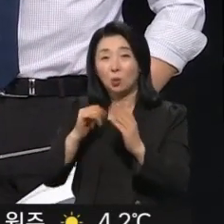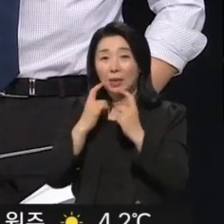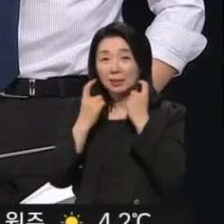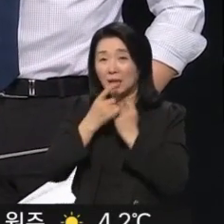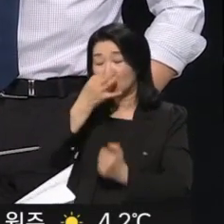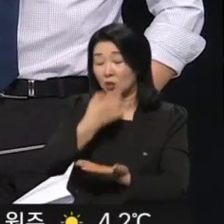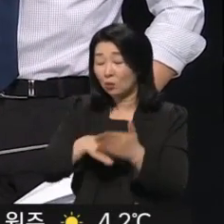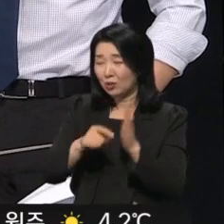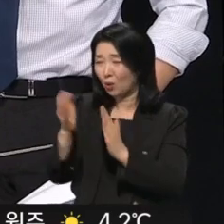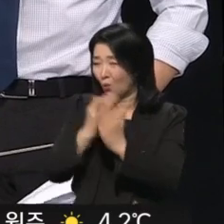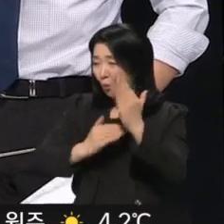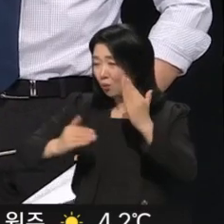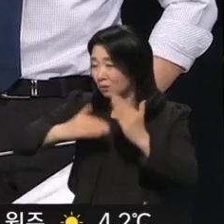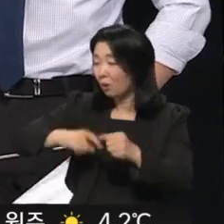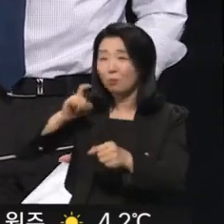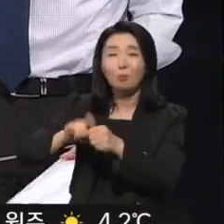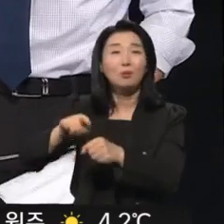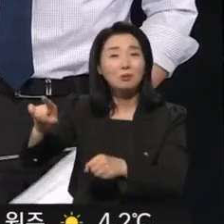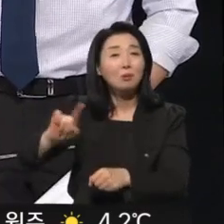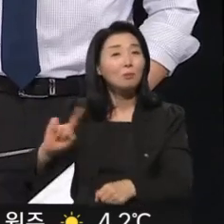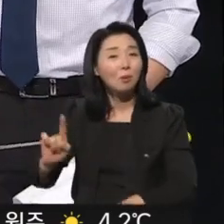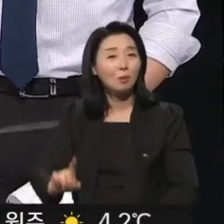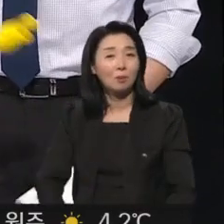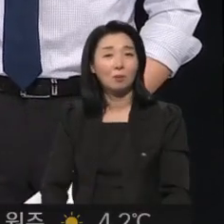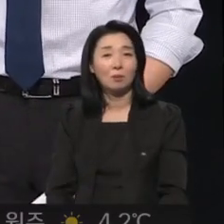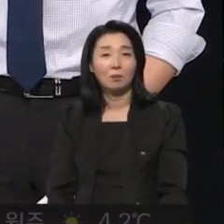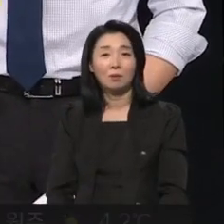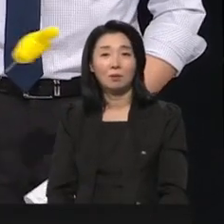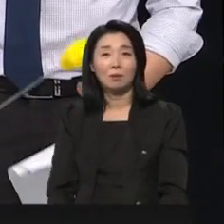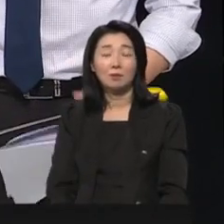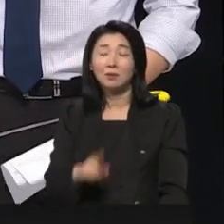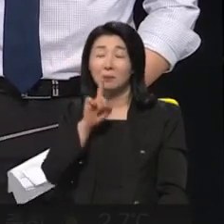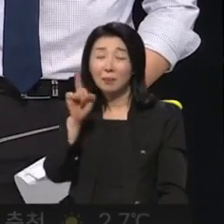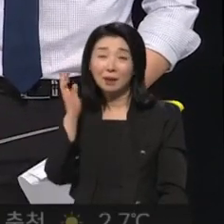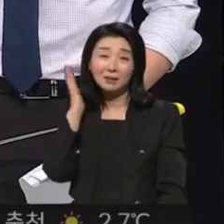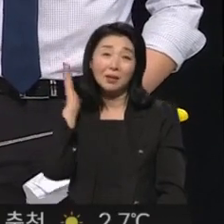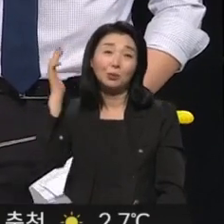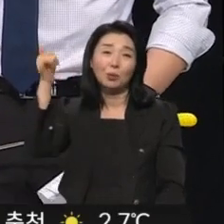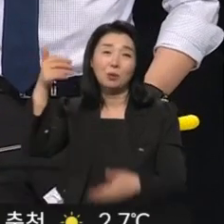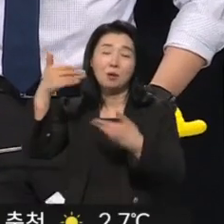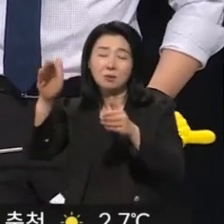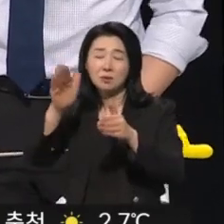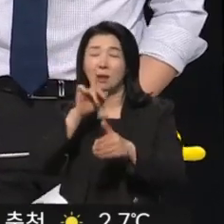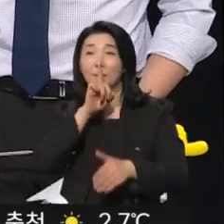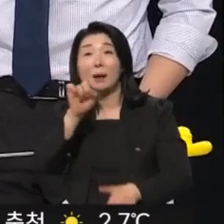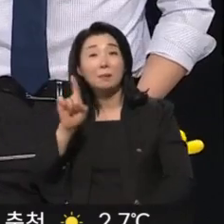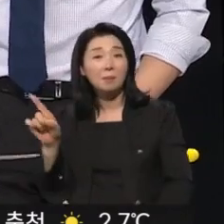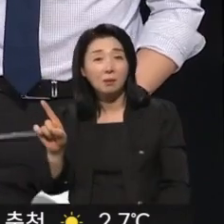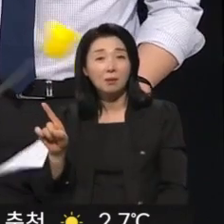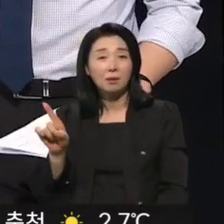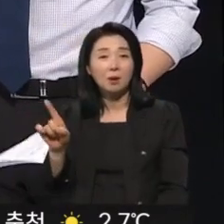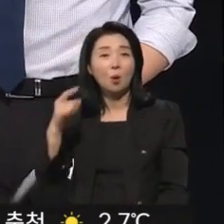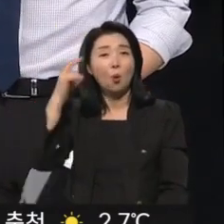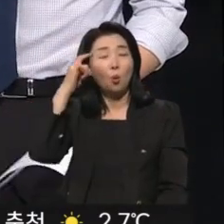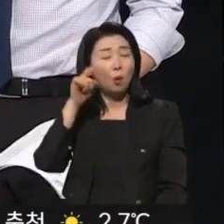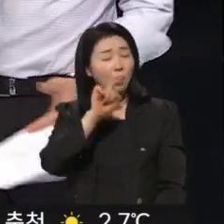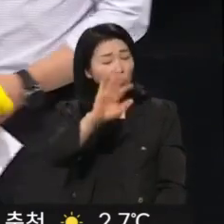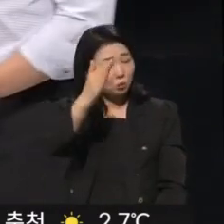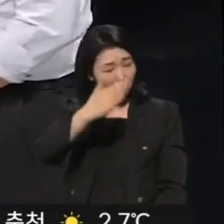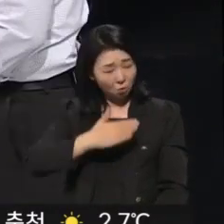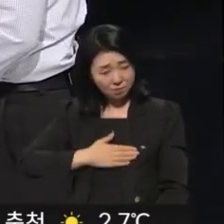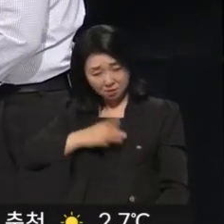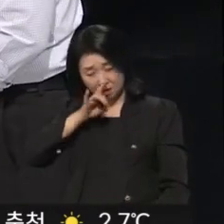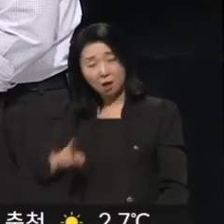자원이 동원된 것으로 볼 수 있다고 주장했습니다. 이런 주장에 대한 대통령실의 반응은 뭘까요? 왜 넌